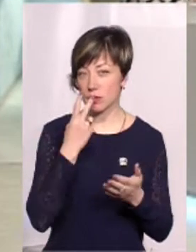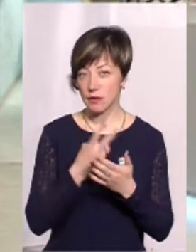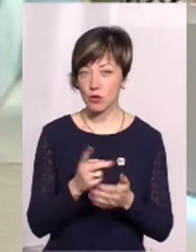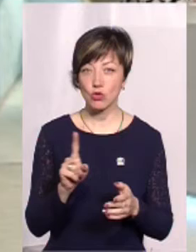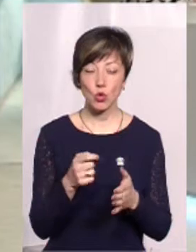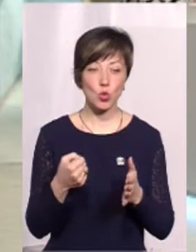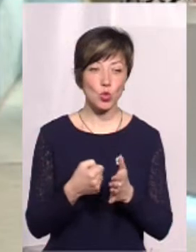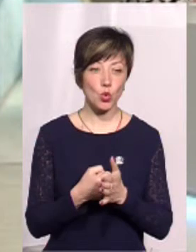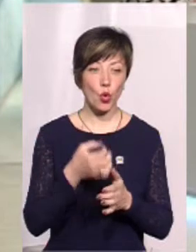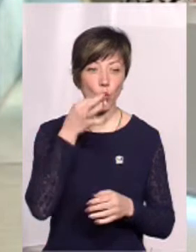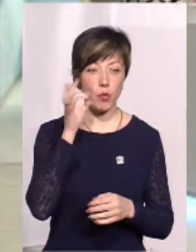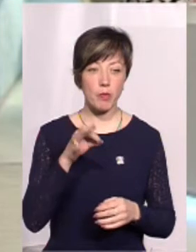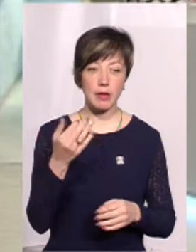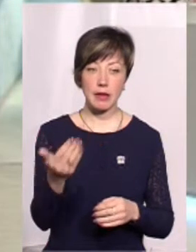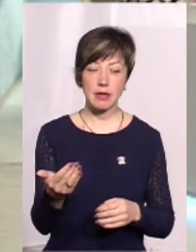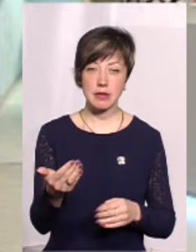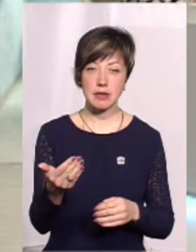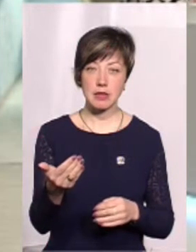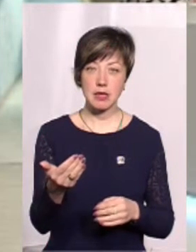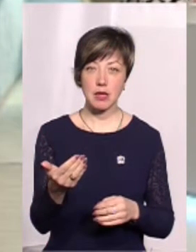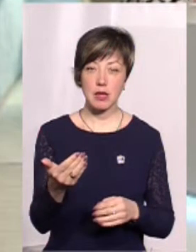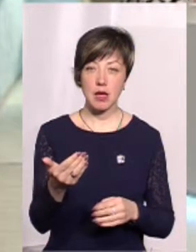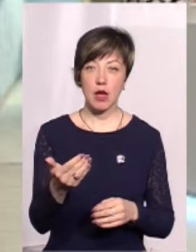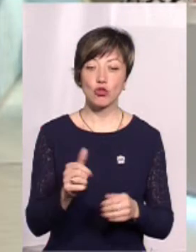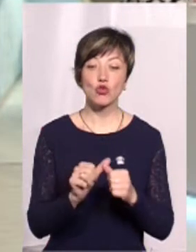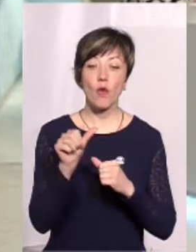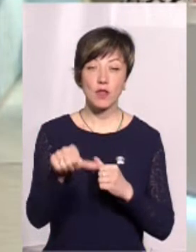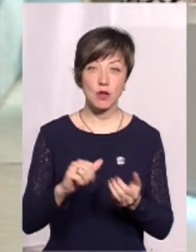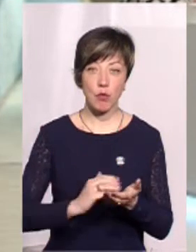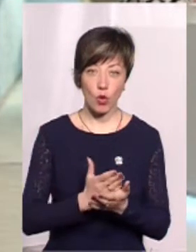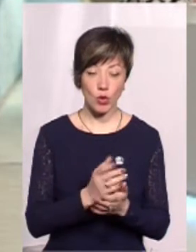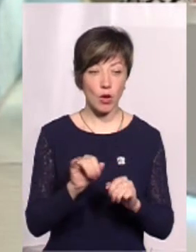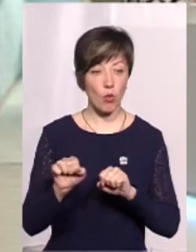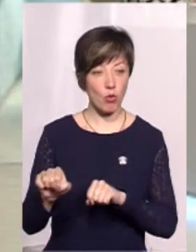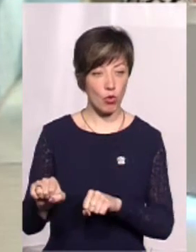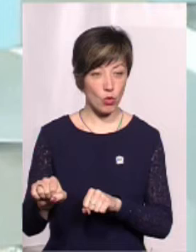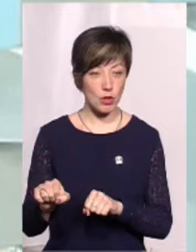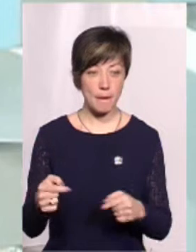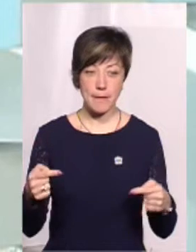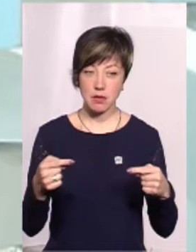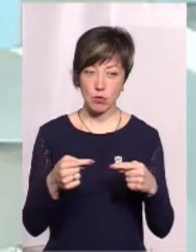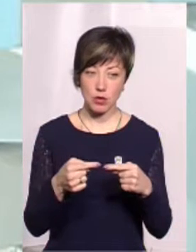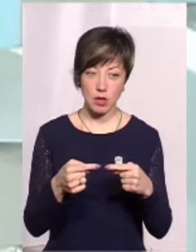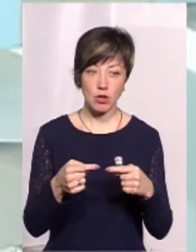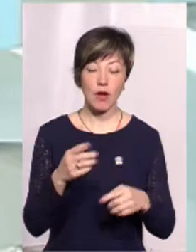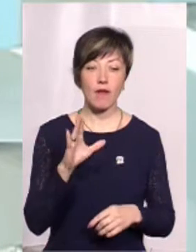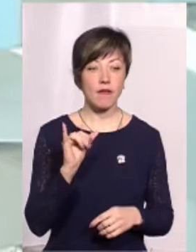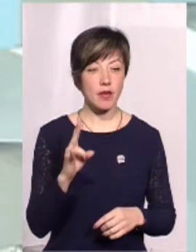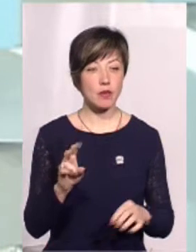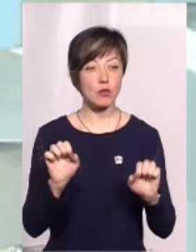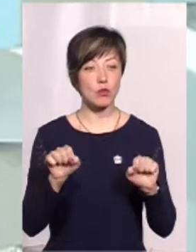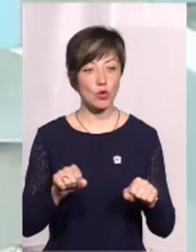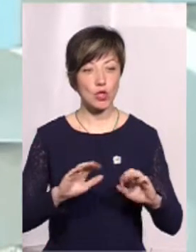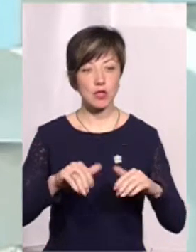що до компетенції президента входить зовнішня політика та оборона безпосередньо, то він